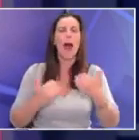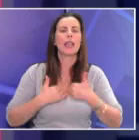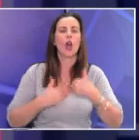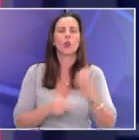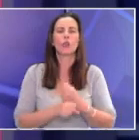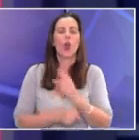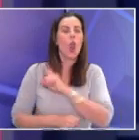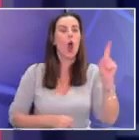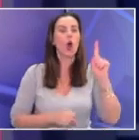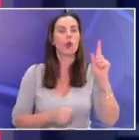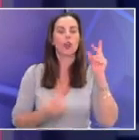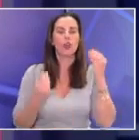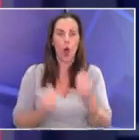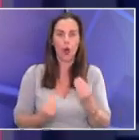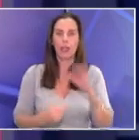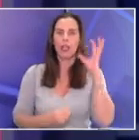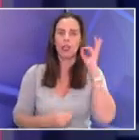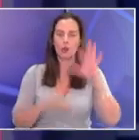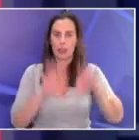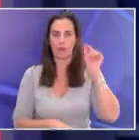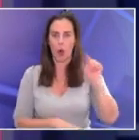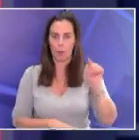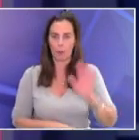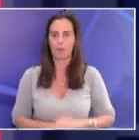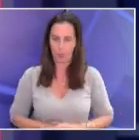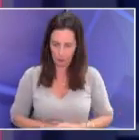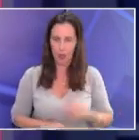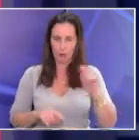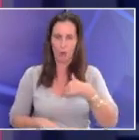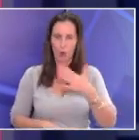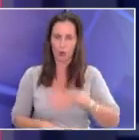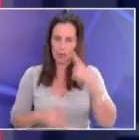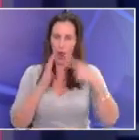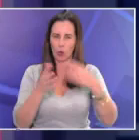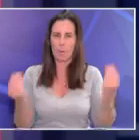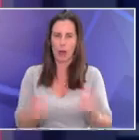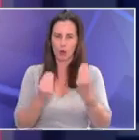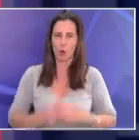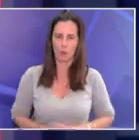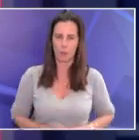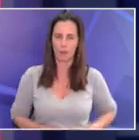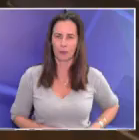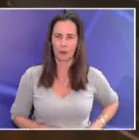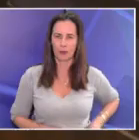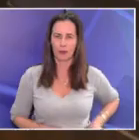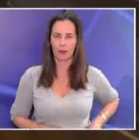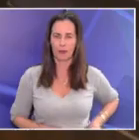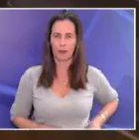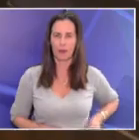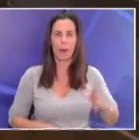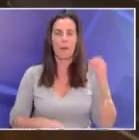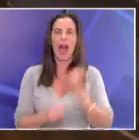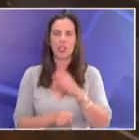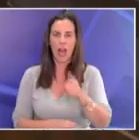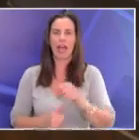אנחנו עושים לא נכון לנשים נבחרות. ופה אני רוצה להראות לכם משהו. מה שעשית,